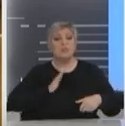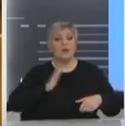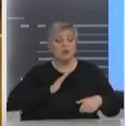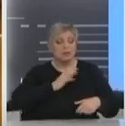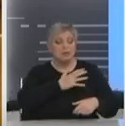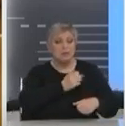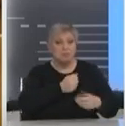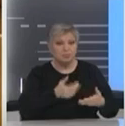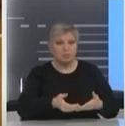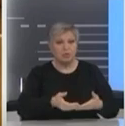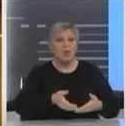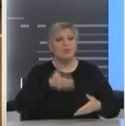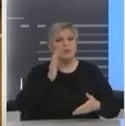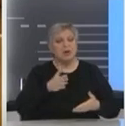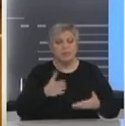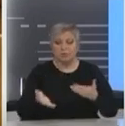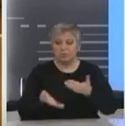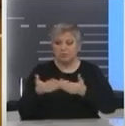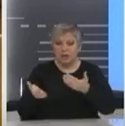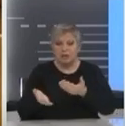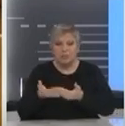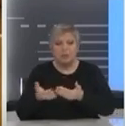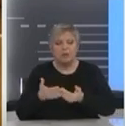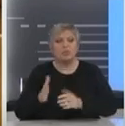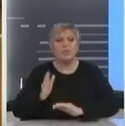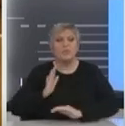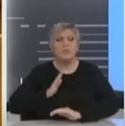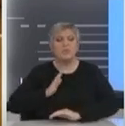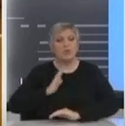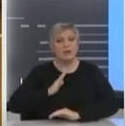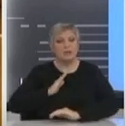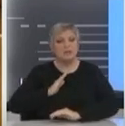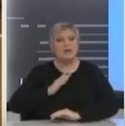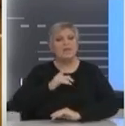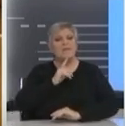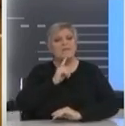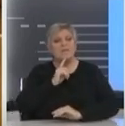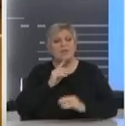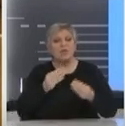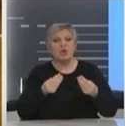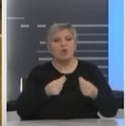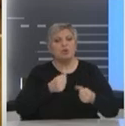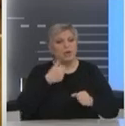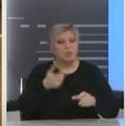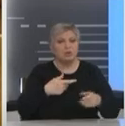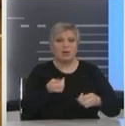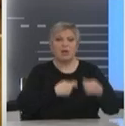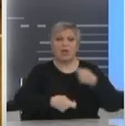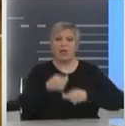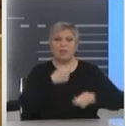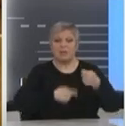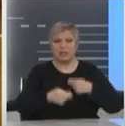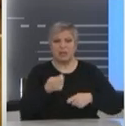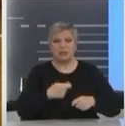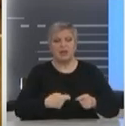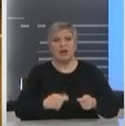σε σύγχρονες ανάγκες του κράτους, των επιχειρήσεων και των πολιτών, χωρίς το χάος της πολυνομίας και